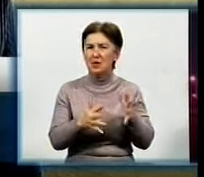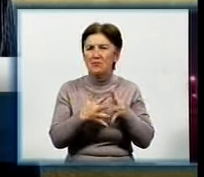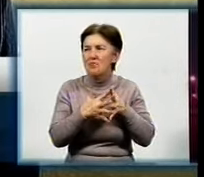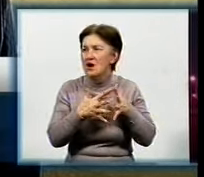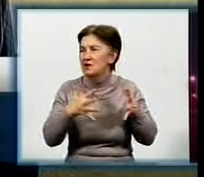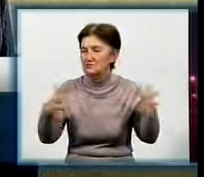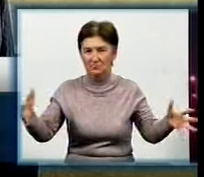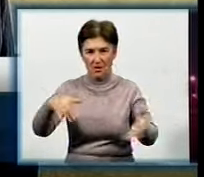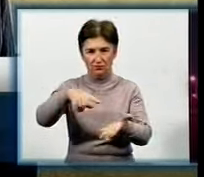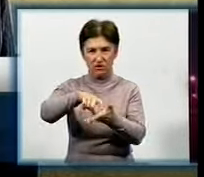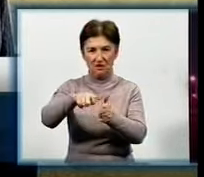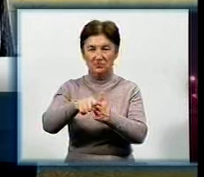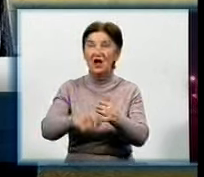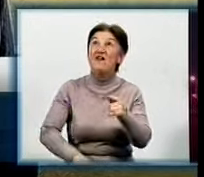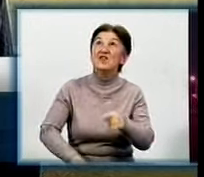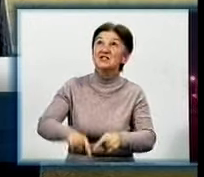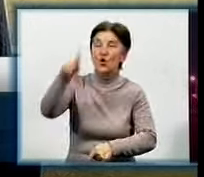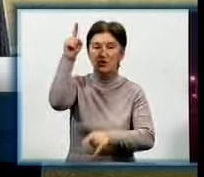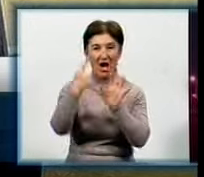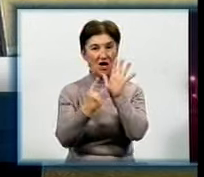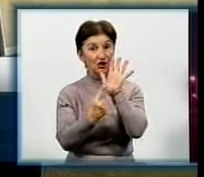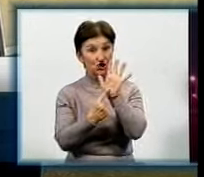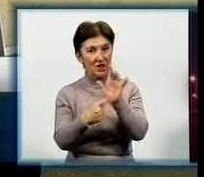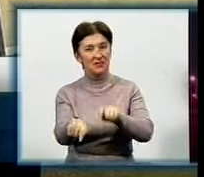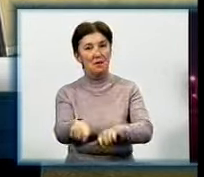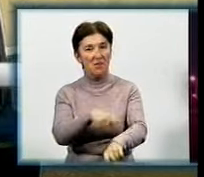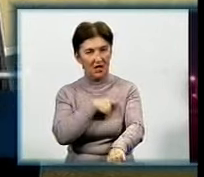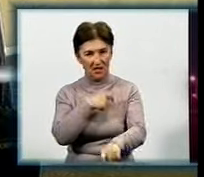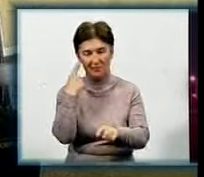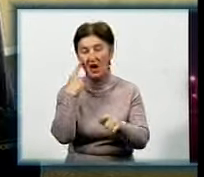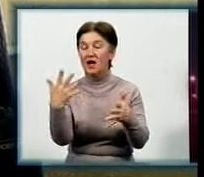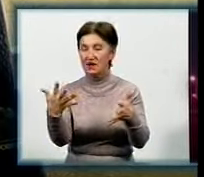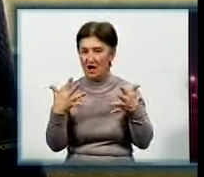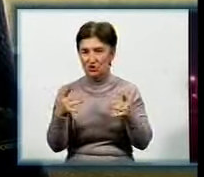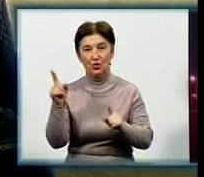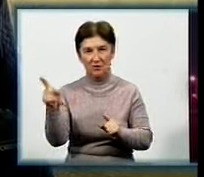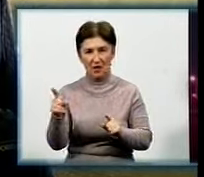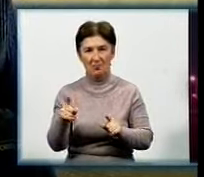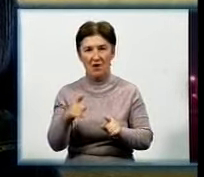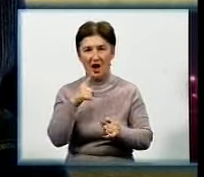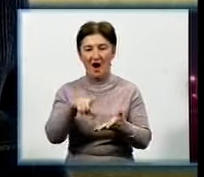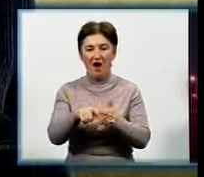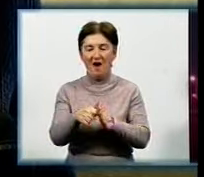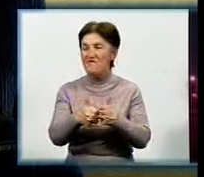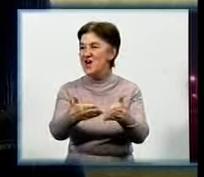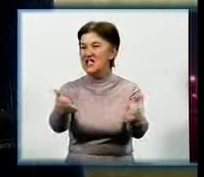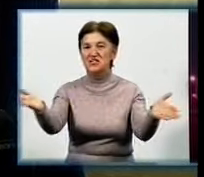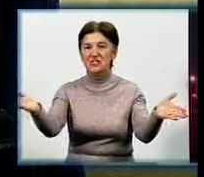приміщення там висота 6 м Ясно Що там було холодніше віз цибюлі ви бачите які в нас дуже великі